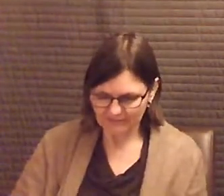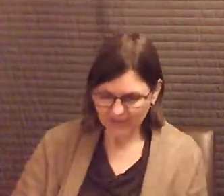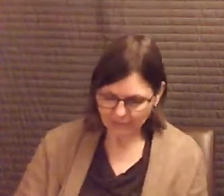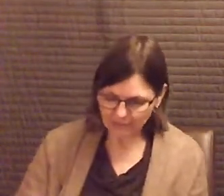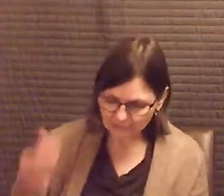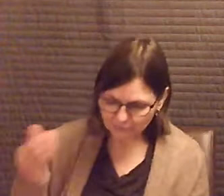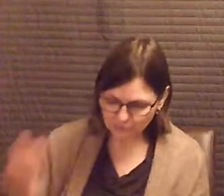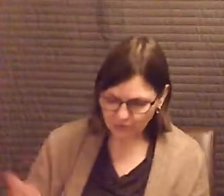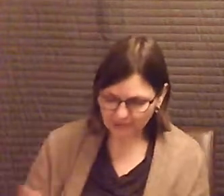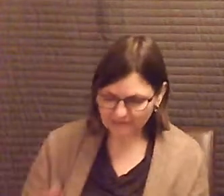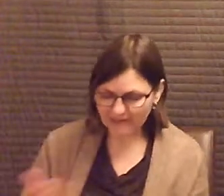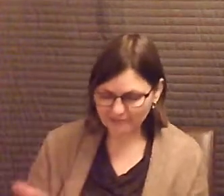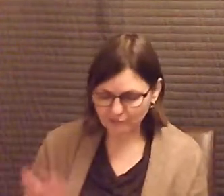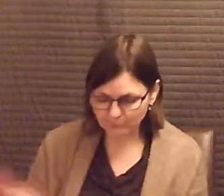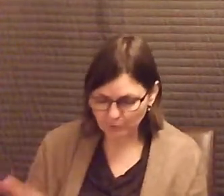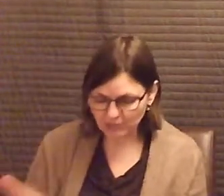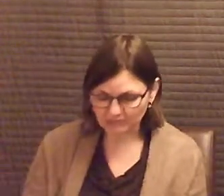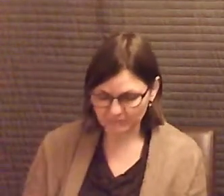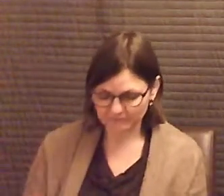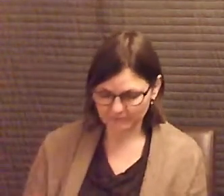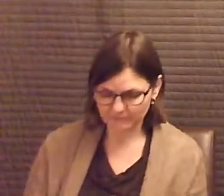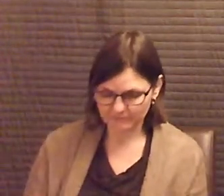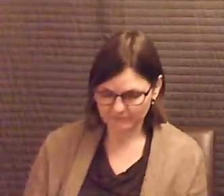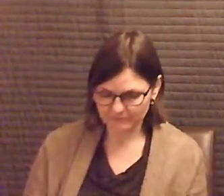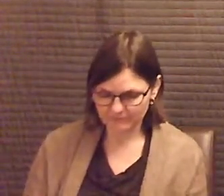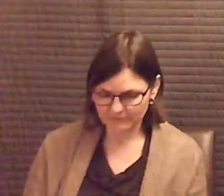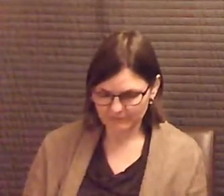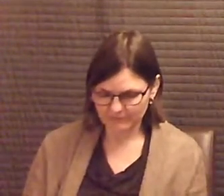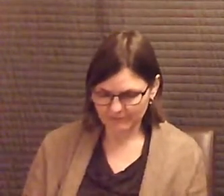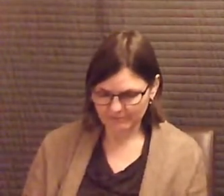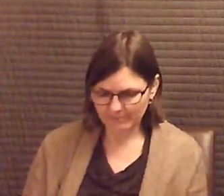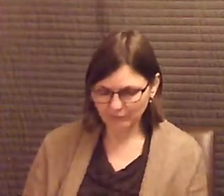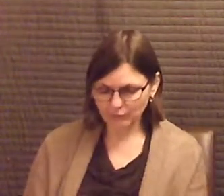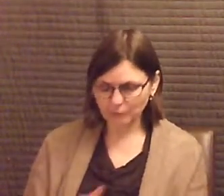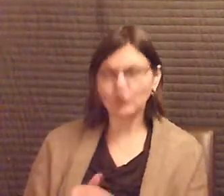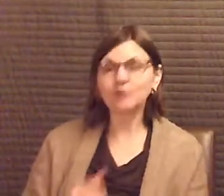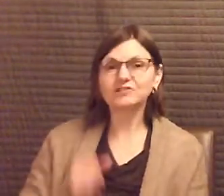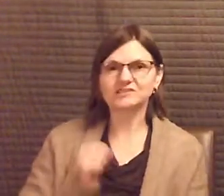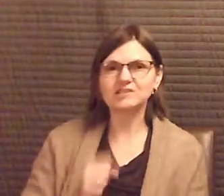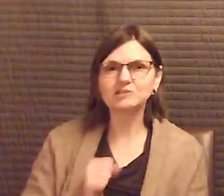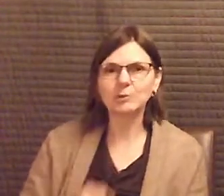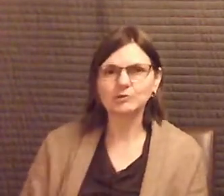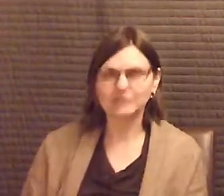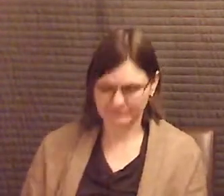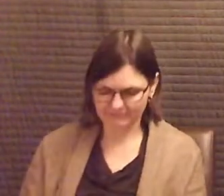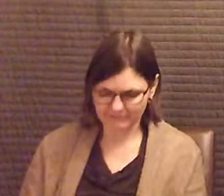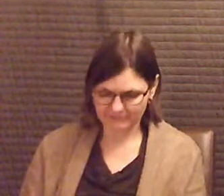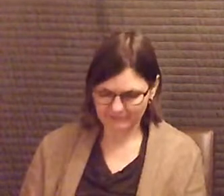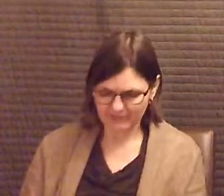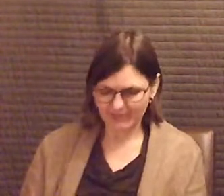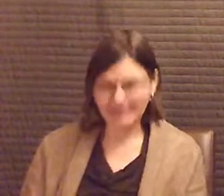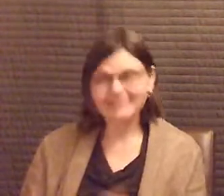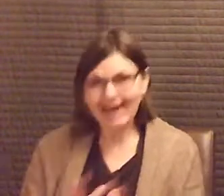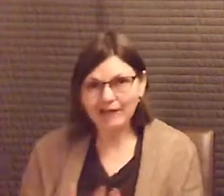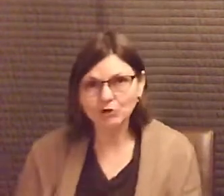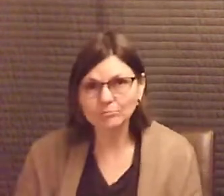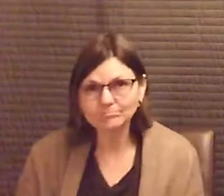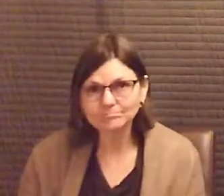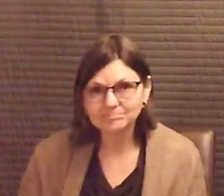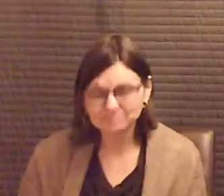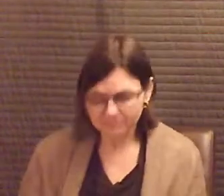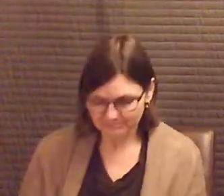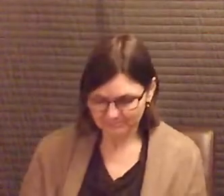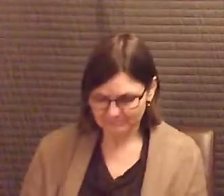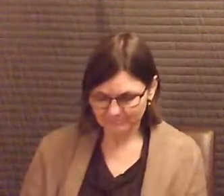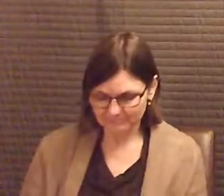savenije verdrukking in daag zelfs boeiende horen dat is mijn baan maar het woord van god is niet gewoon een die kost en daarom